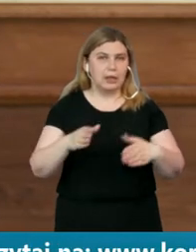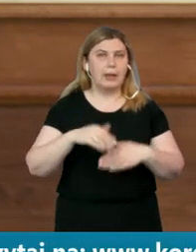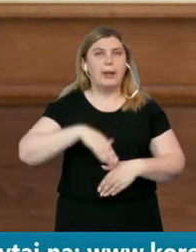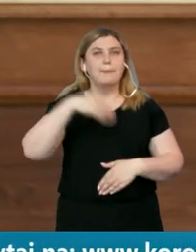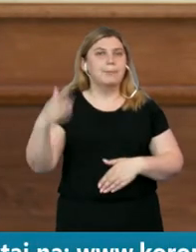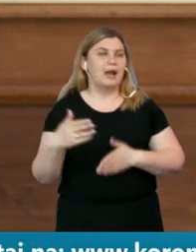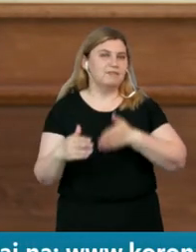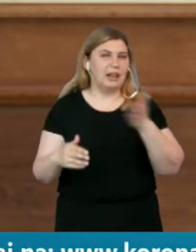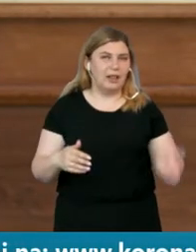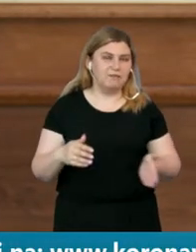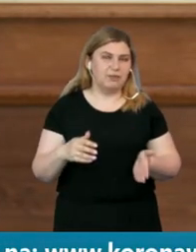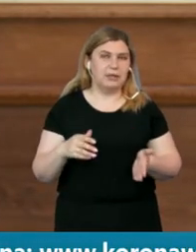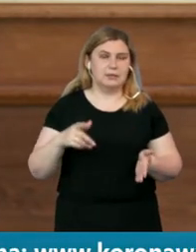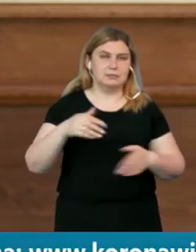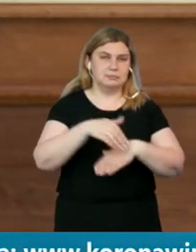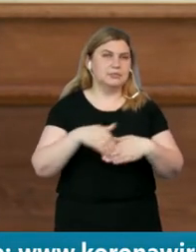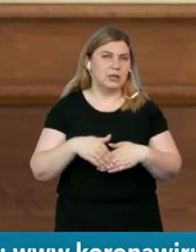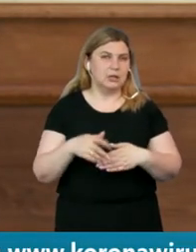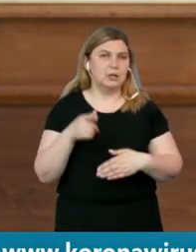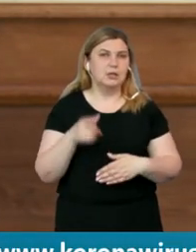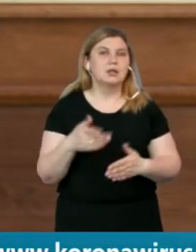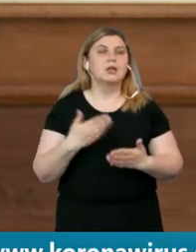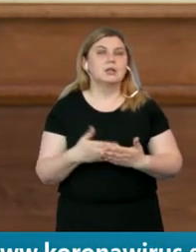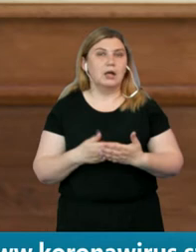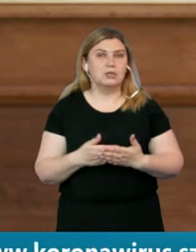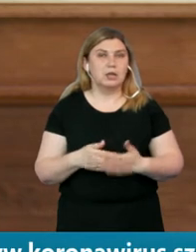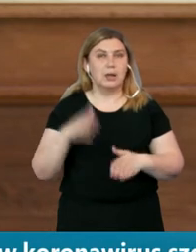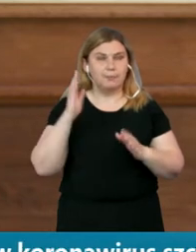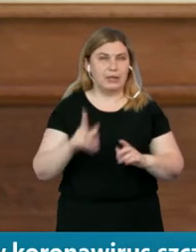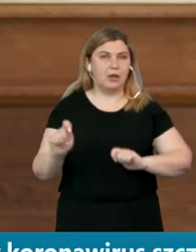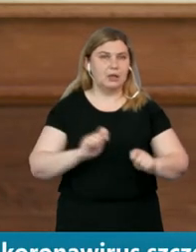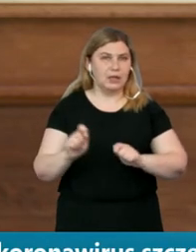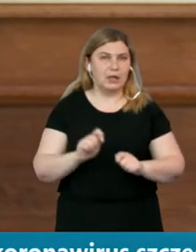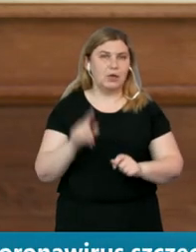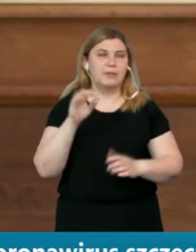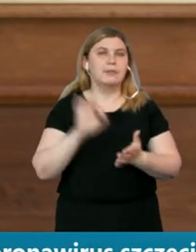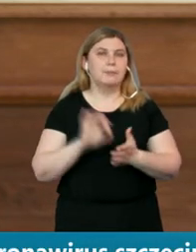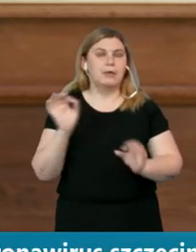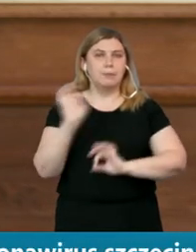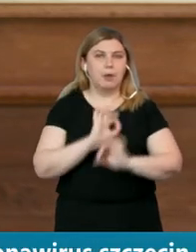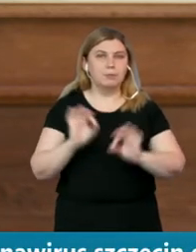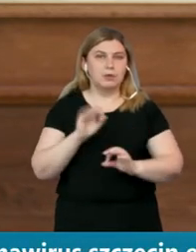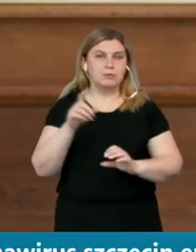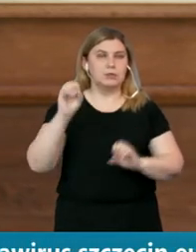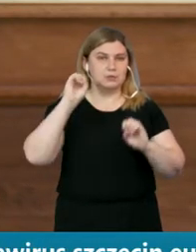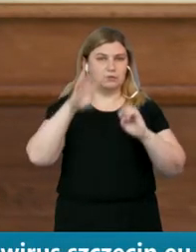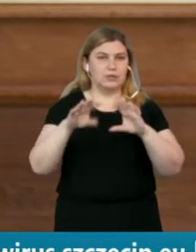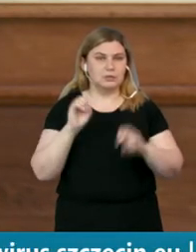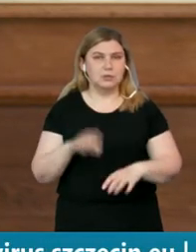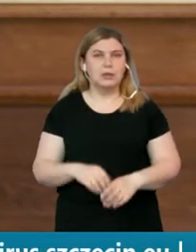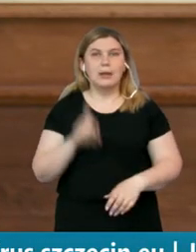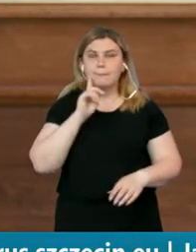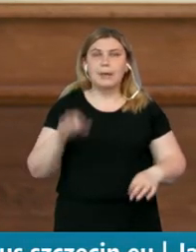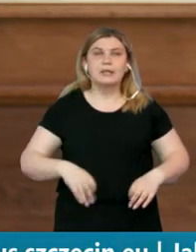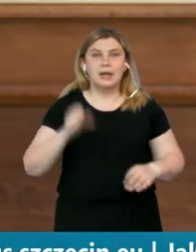lewego brzegu, więc będziemy na to reagowali i na pewno skorygujemy również te światła, o których Pan mówi. Pan Andrzej,